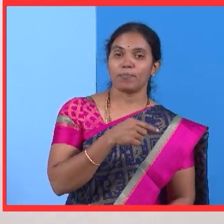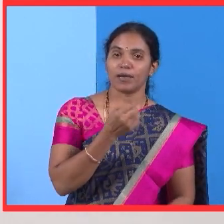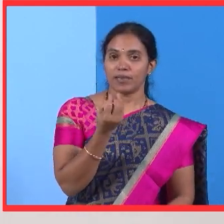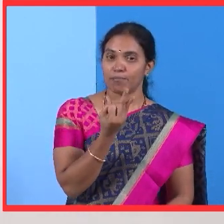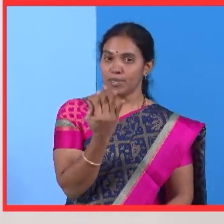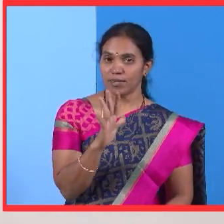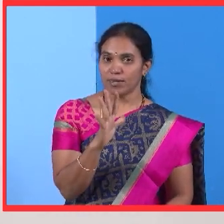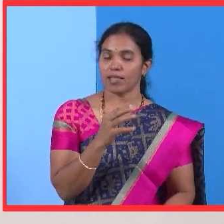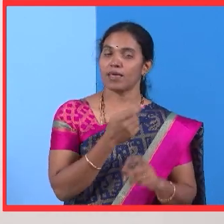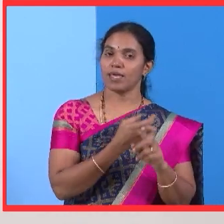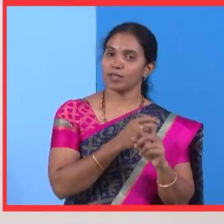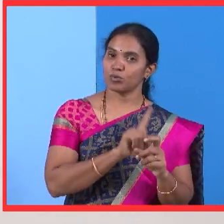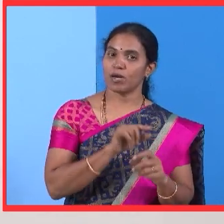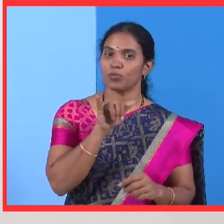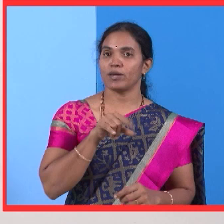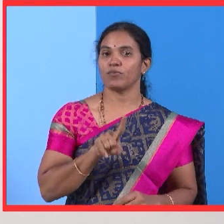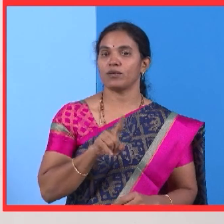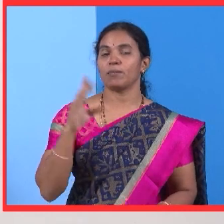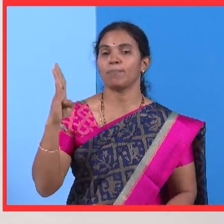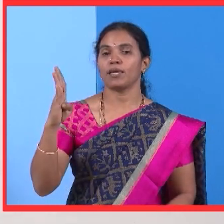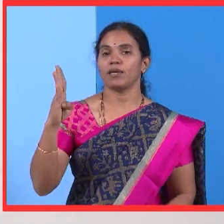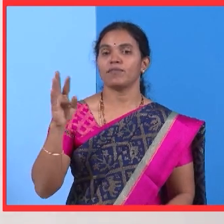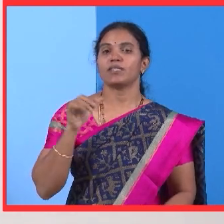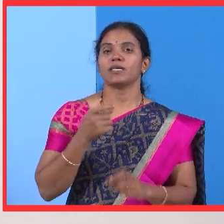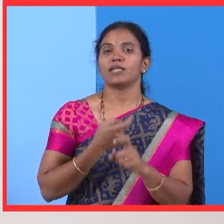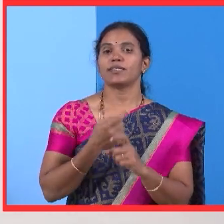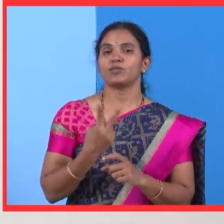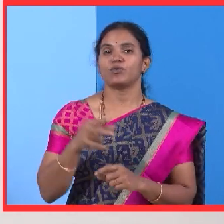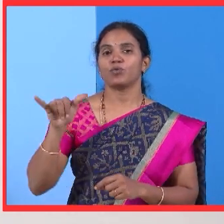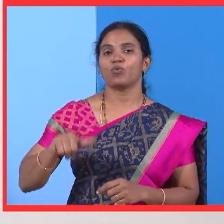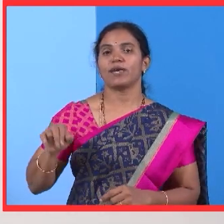டூங்கிறது -5 இதனுடைய மதிப்புகளை இந்த வாய்பாட்டில் பிரதியிட